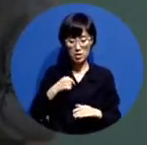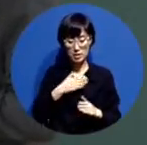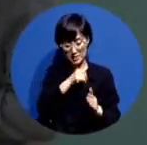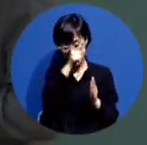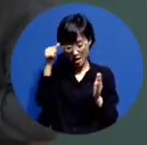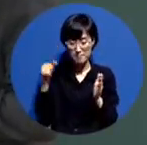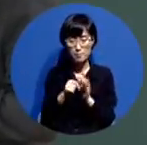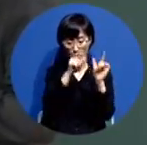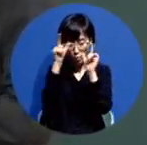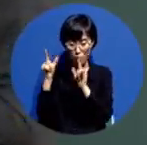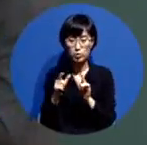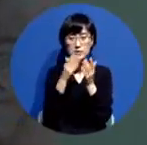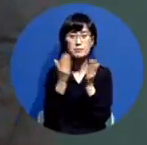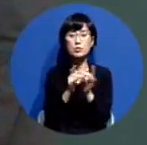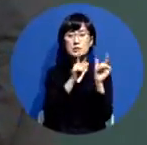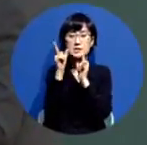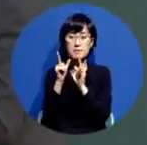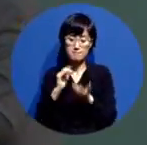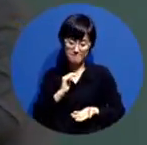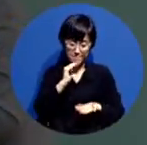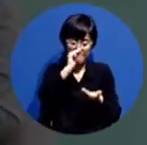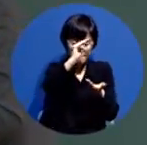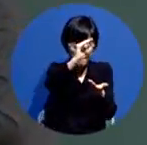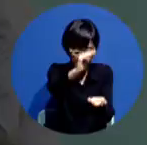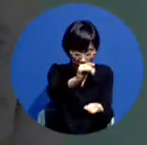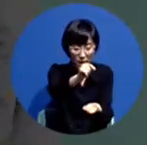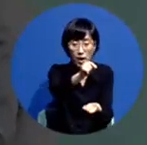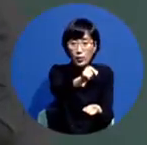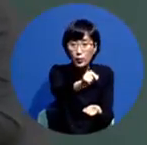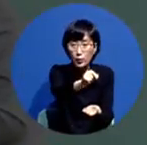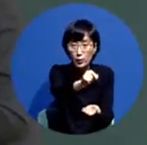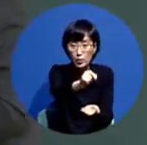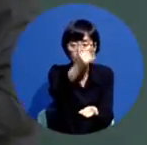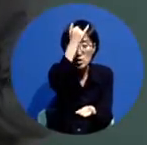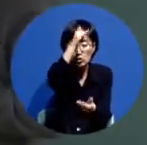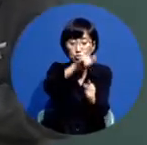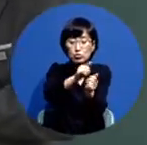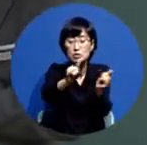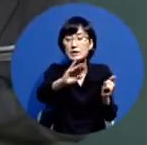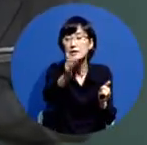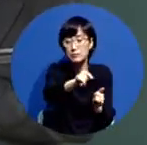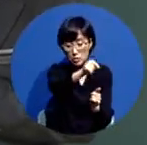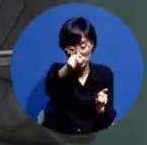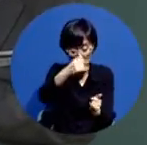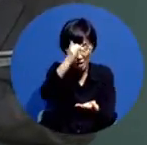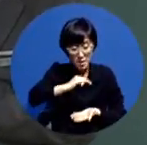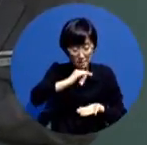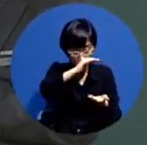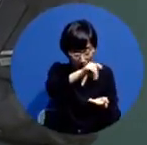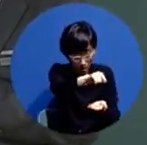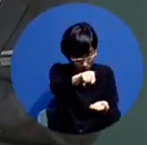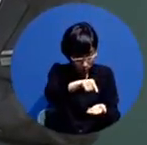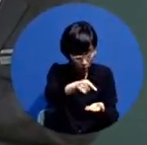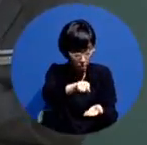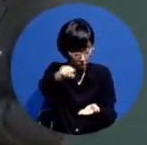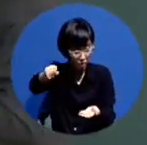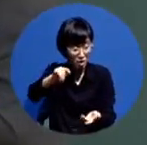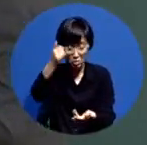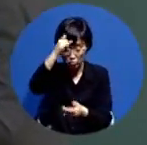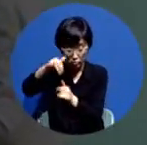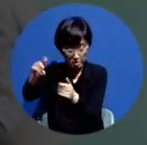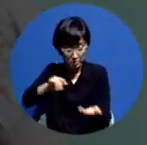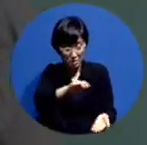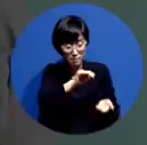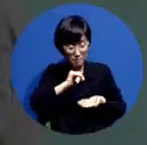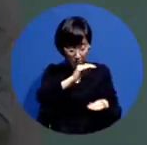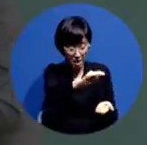을 我的人生 그전달한것을이충성된사람에게전달해줘라 并且传递给那忠心能教导别人的人 그러면반